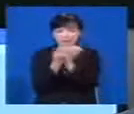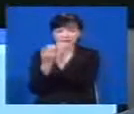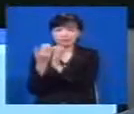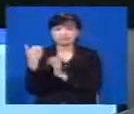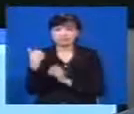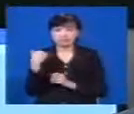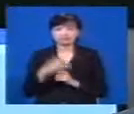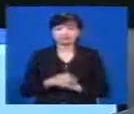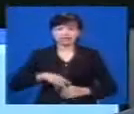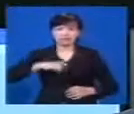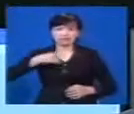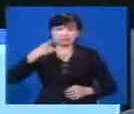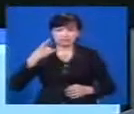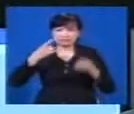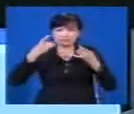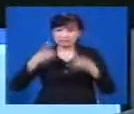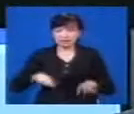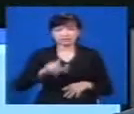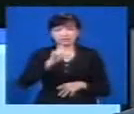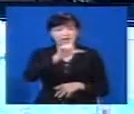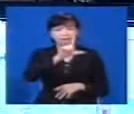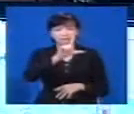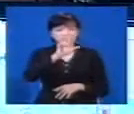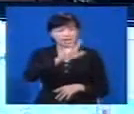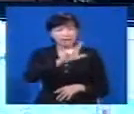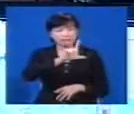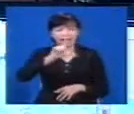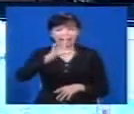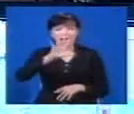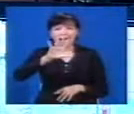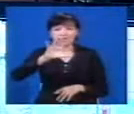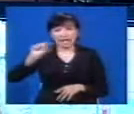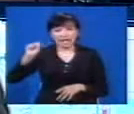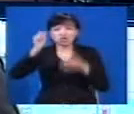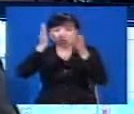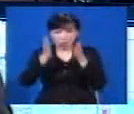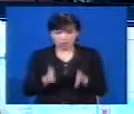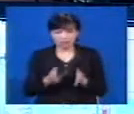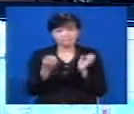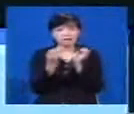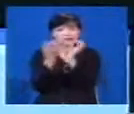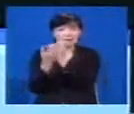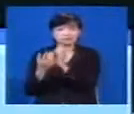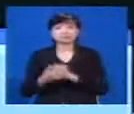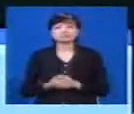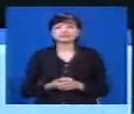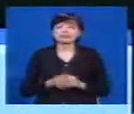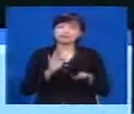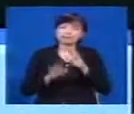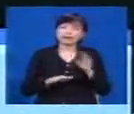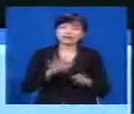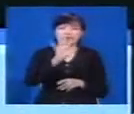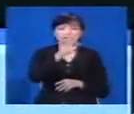ทบโดยตรงเนี่ยประมาณ 3,500,000 คนถ้าเราเทียบกับประชากรทั้งประเทศ67ล้านคนเนี่ยก็ประมาณ 5.6% ของประชากร